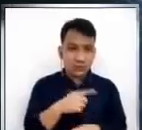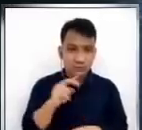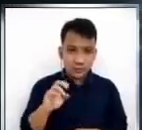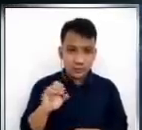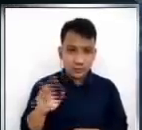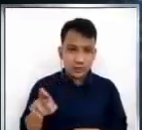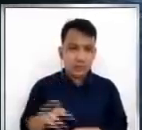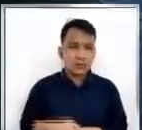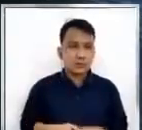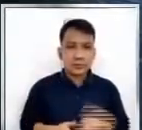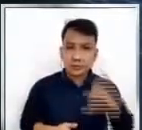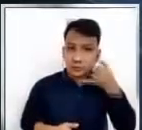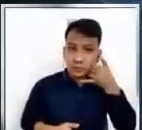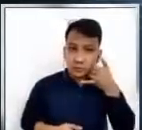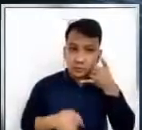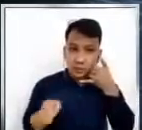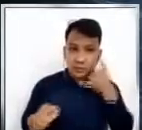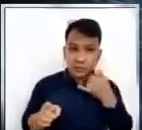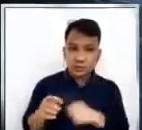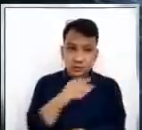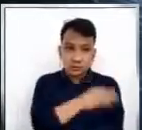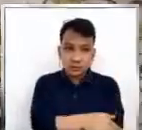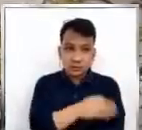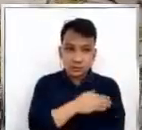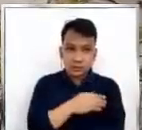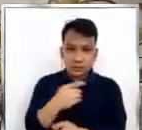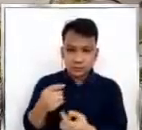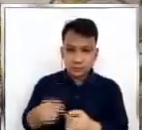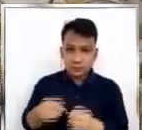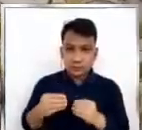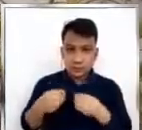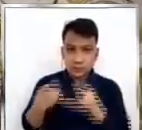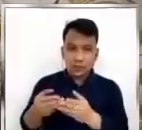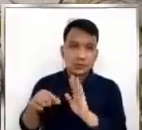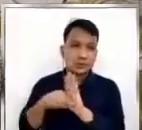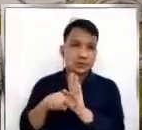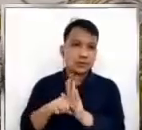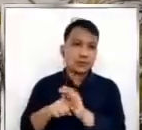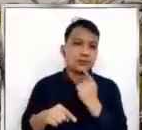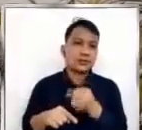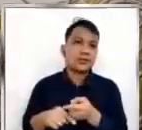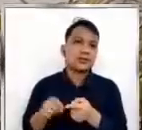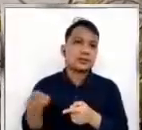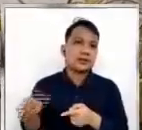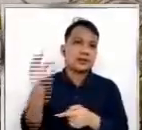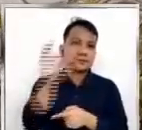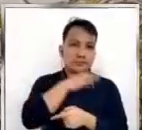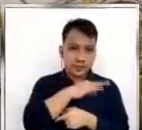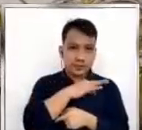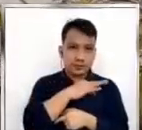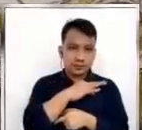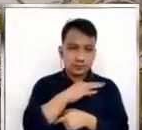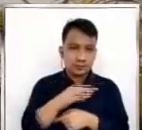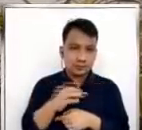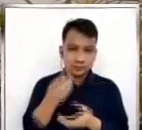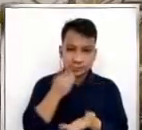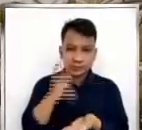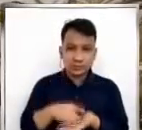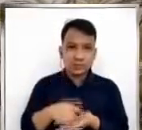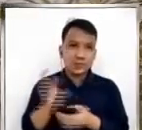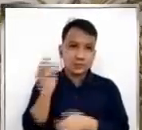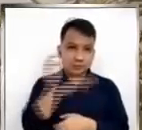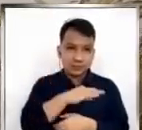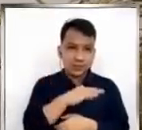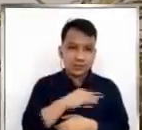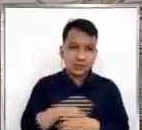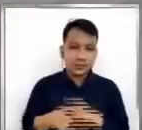na nag-issue ng negatibong RT-PCR test result, doon na lamang peke ang mga dokumento. Kasalukuyan naka-quarantine